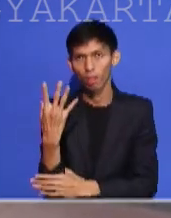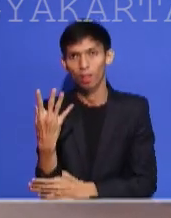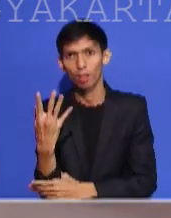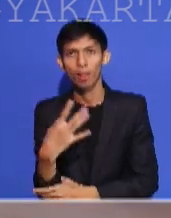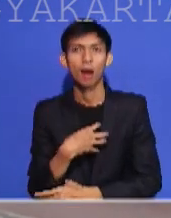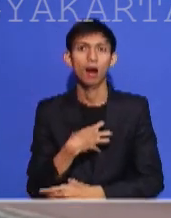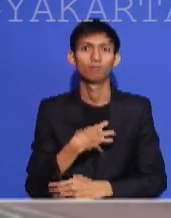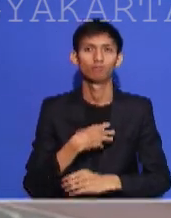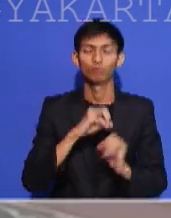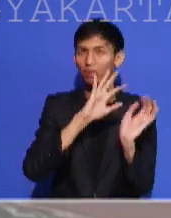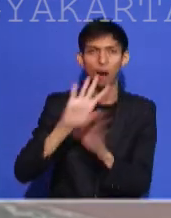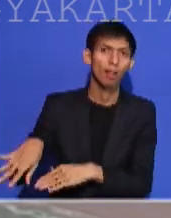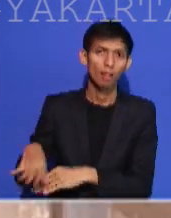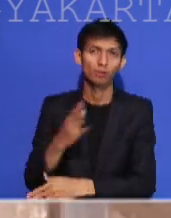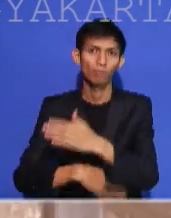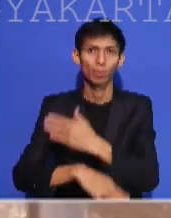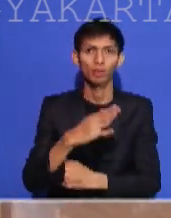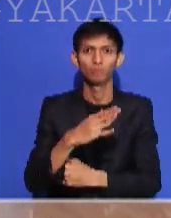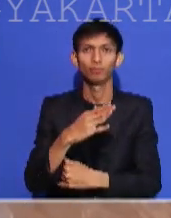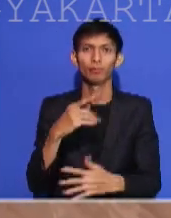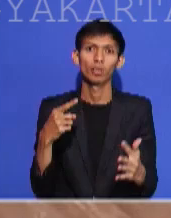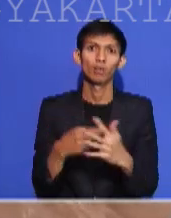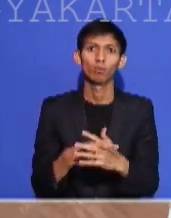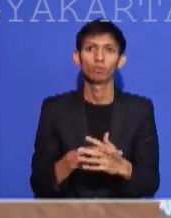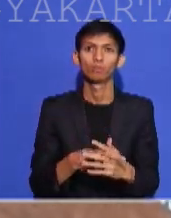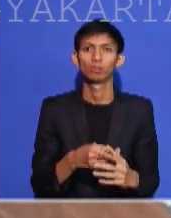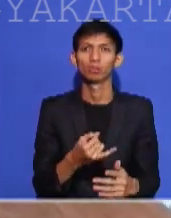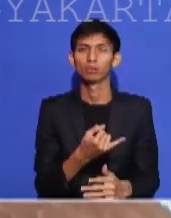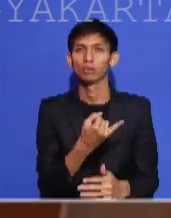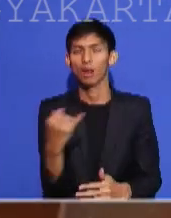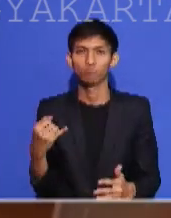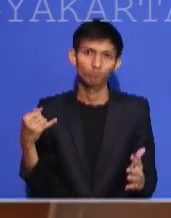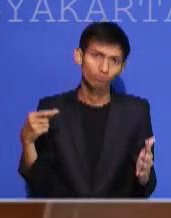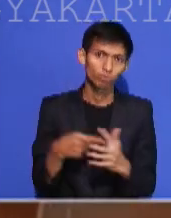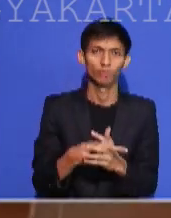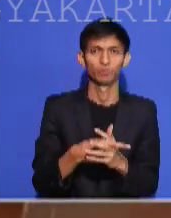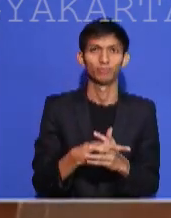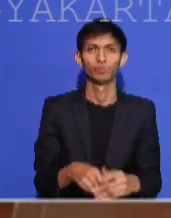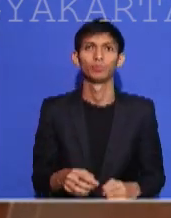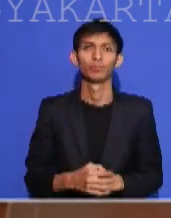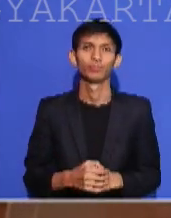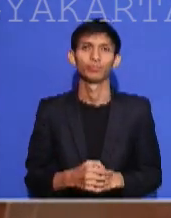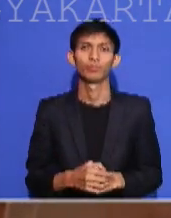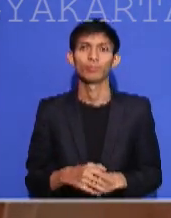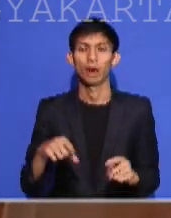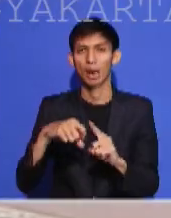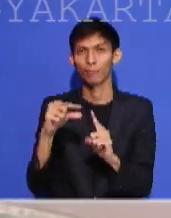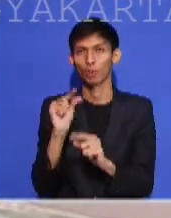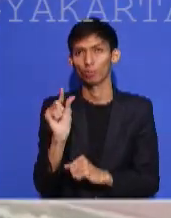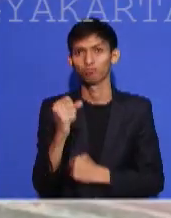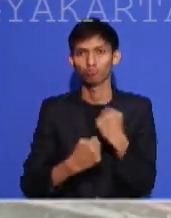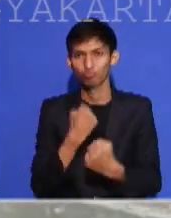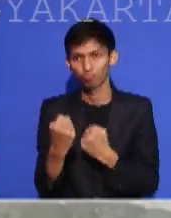apatis dan skeptis di kalangan kaum dibel terhadap setiap penyelenggaraan proses pemilu Karena itulah KPU selaku penyelenggara Pemilu